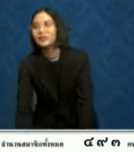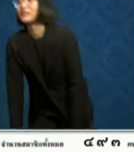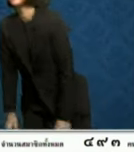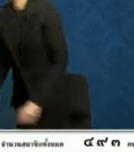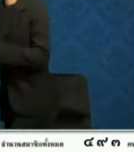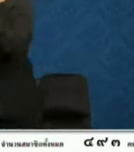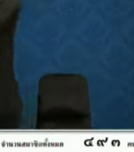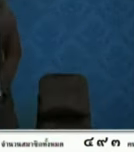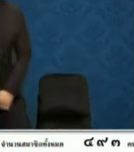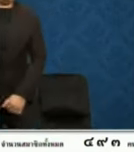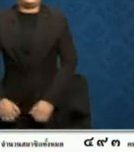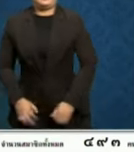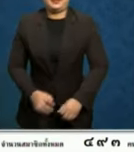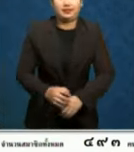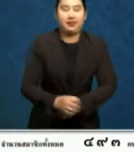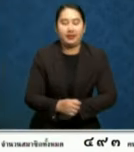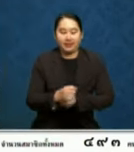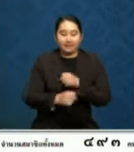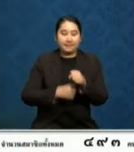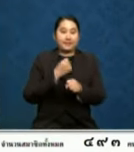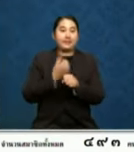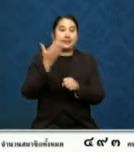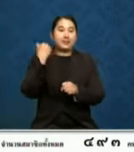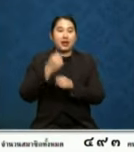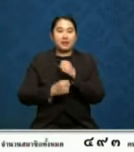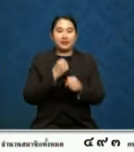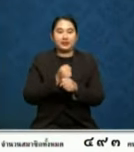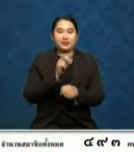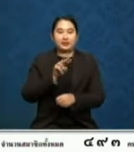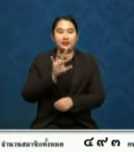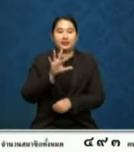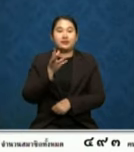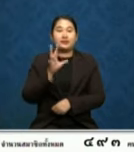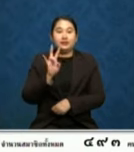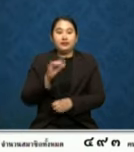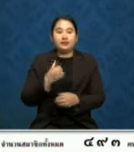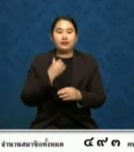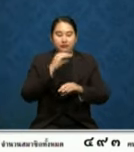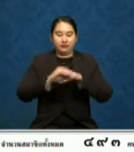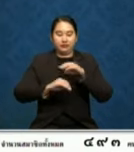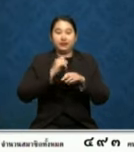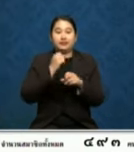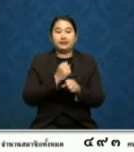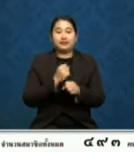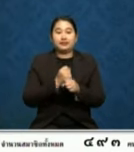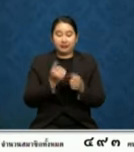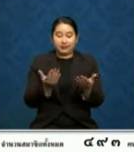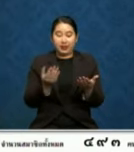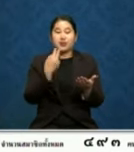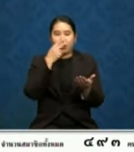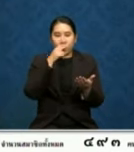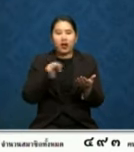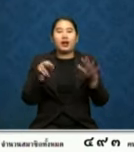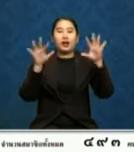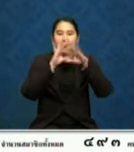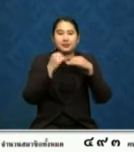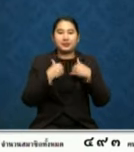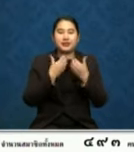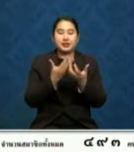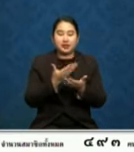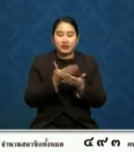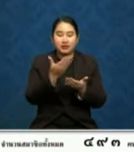ซึ่งปีที่แล้วนะคะก็ในปีงบประมาณ 2567เนี่ยก็ได้มีโครงการแบบเดียวกันเลยค่ะซื้อครุพันธุ์